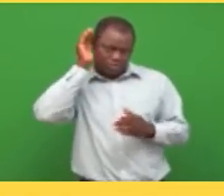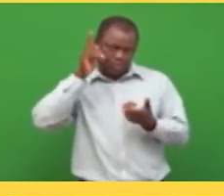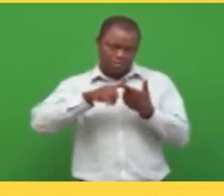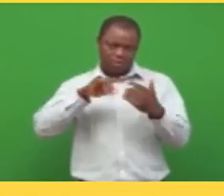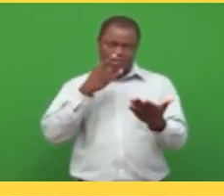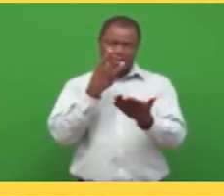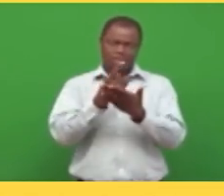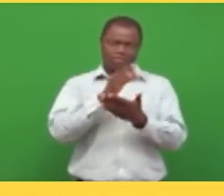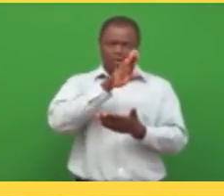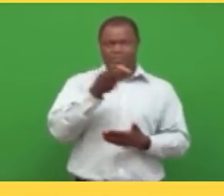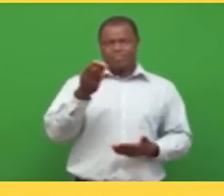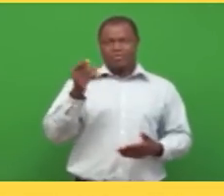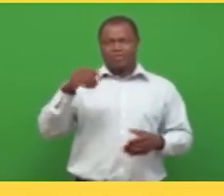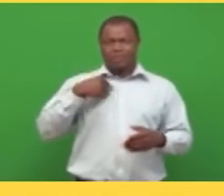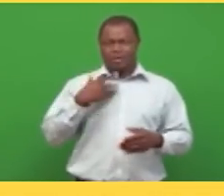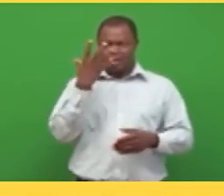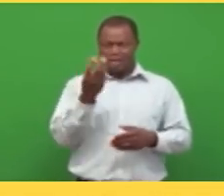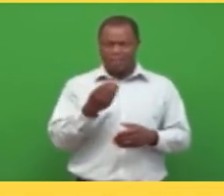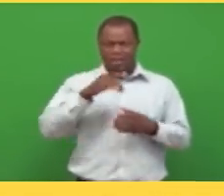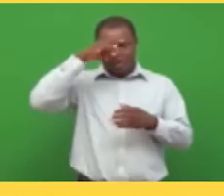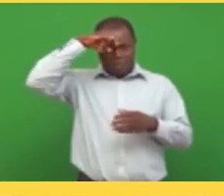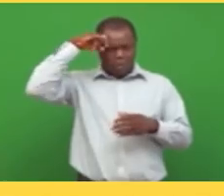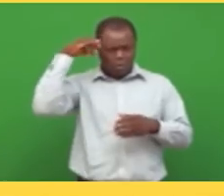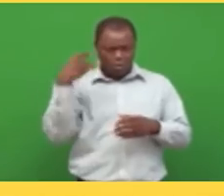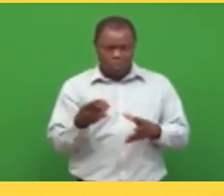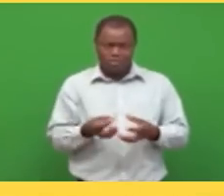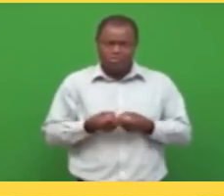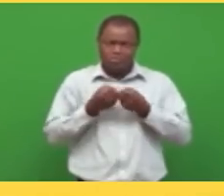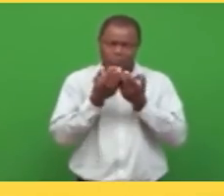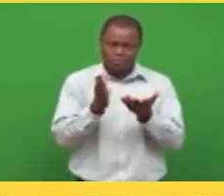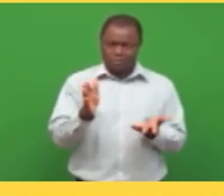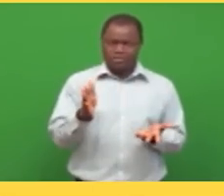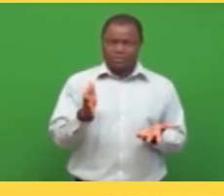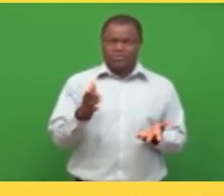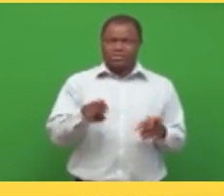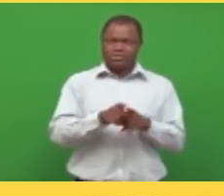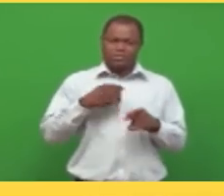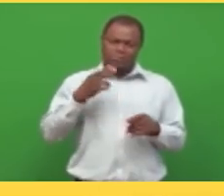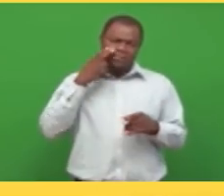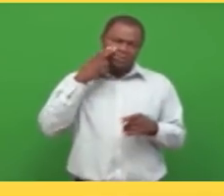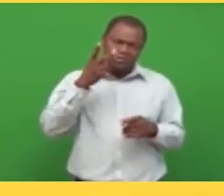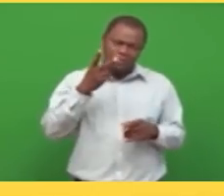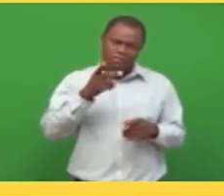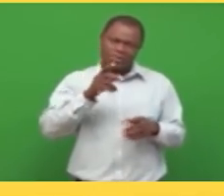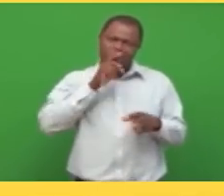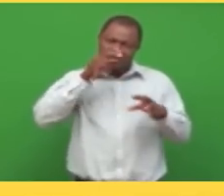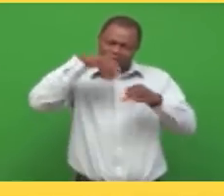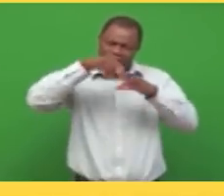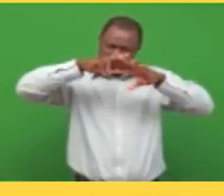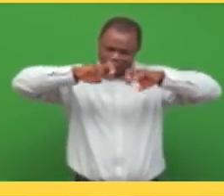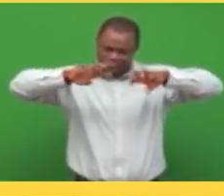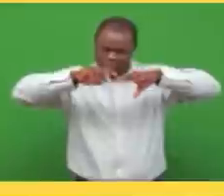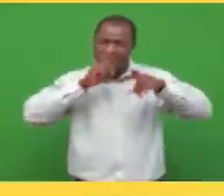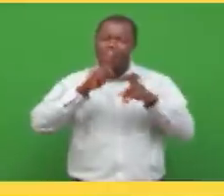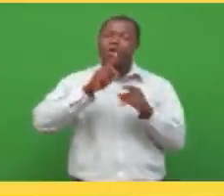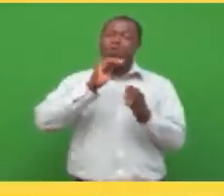Nhasi tine nyaya inopisa pisa. Wongororo netsvakiridzo iri kuragidza kuti hama dzemadzimai, hama